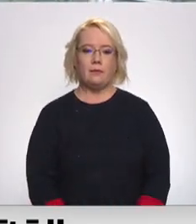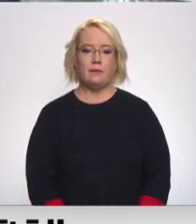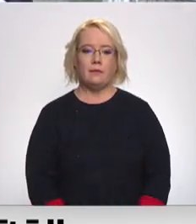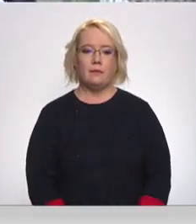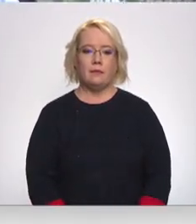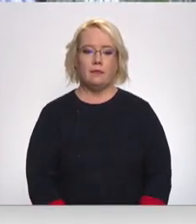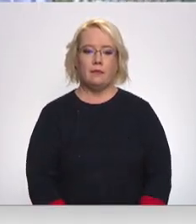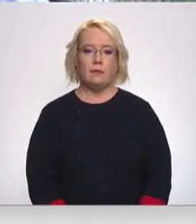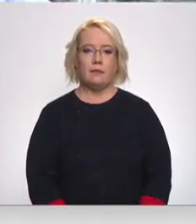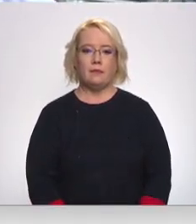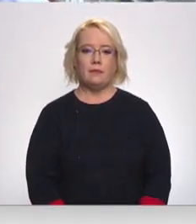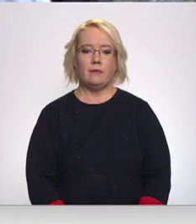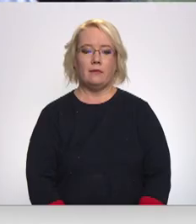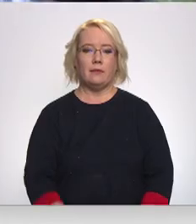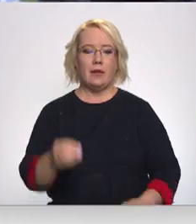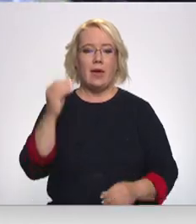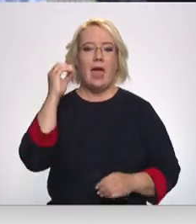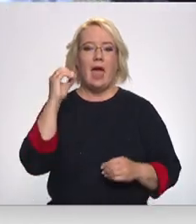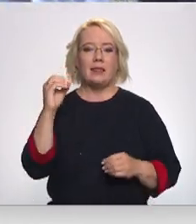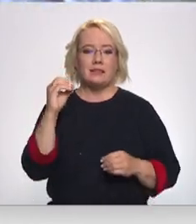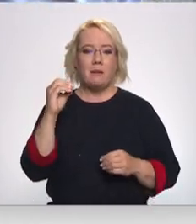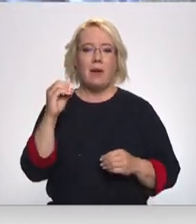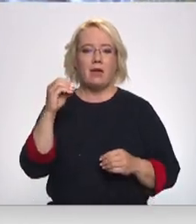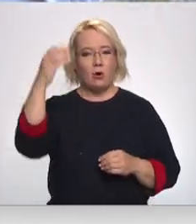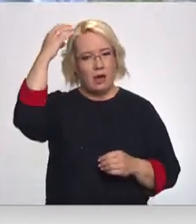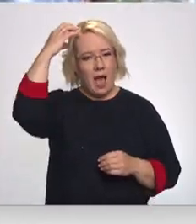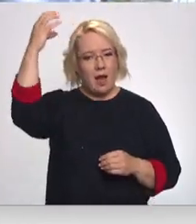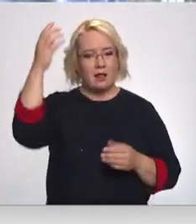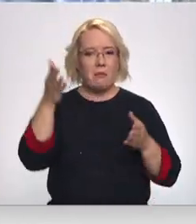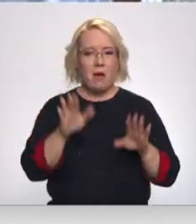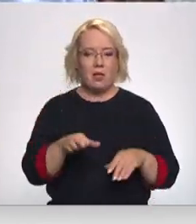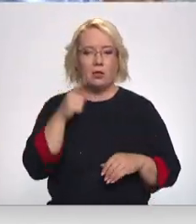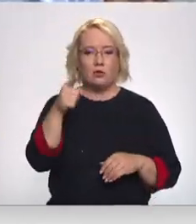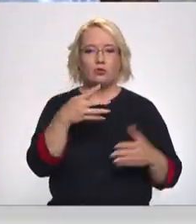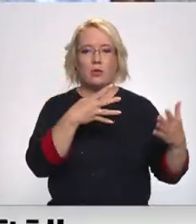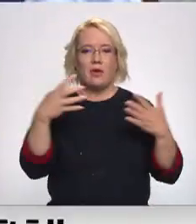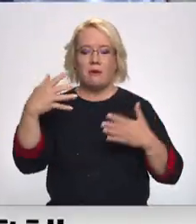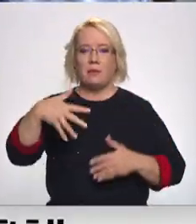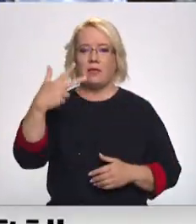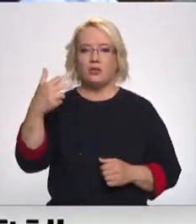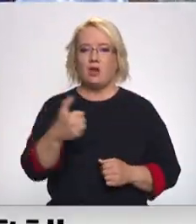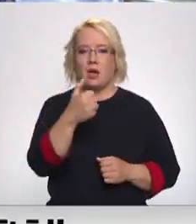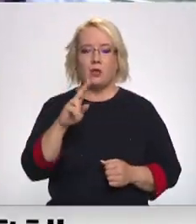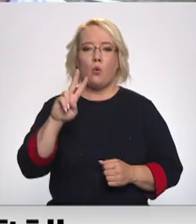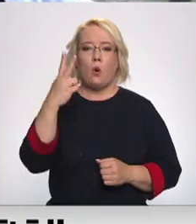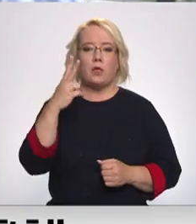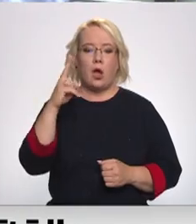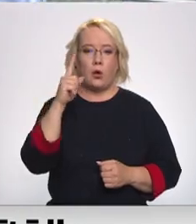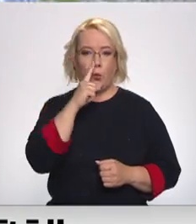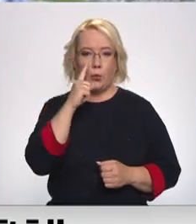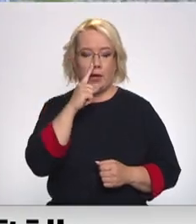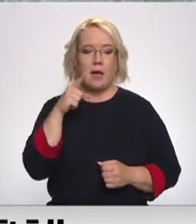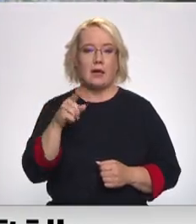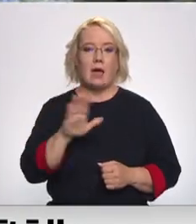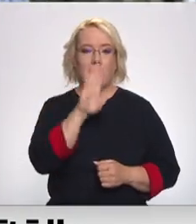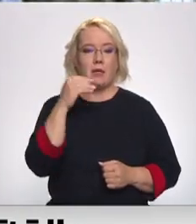June 2, 1953. Elizabeti formāli kronēja 1953. Gada 2. Jūnijā, dienā, kad